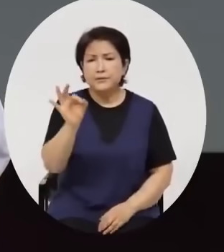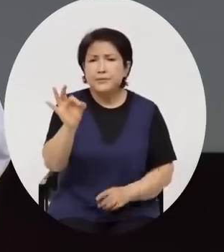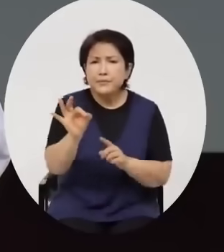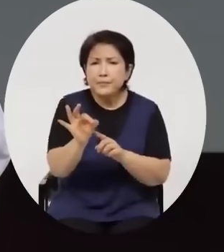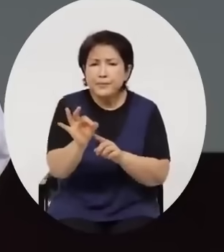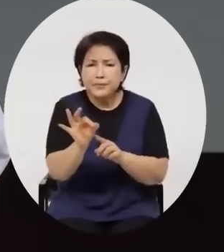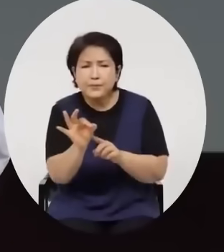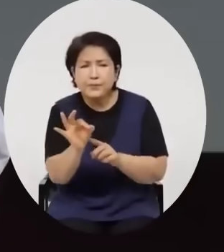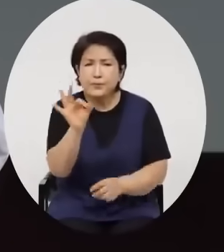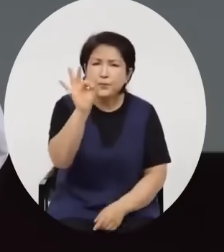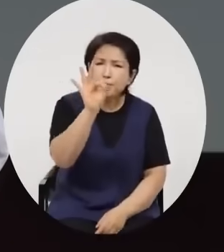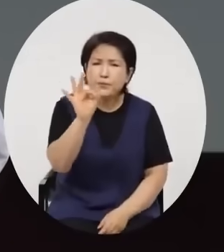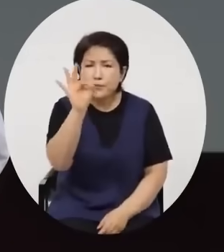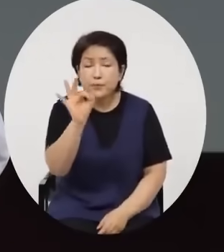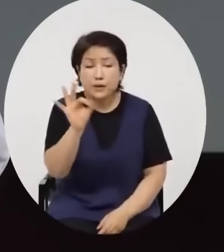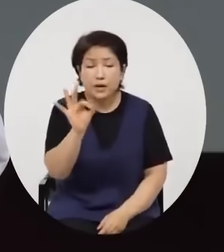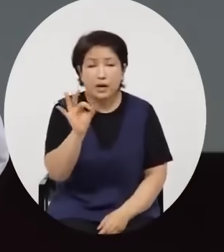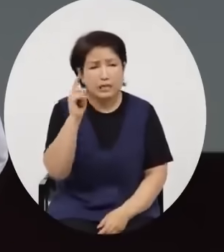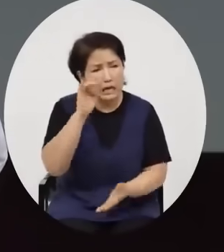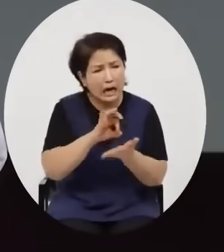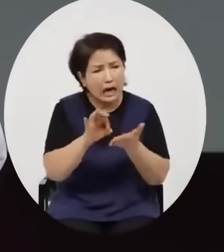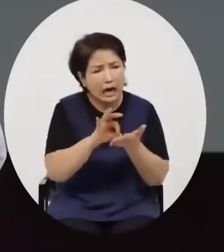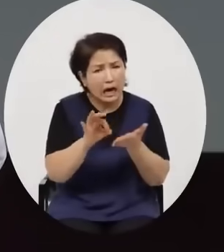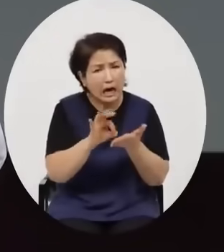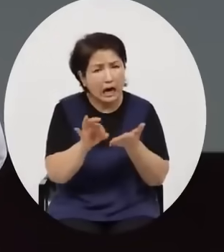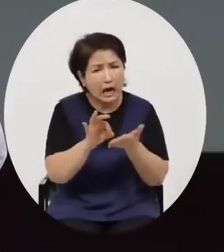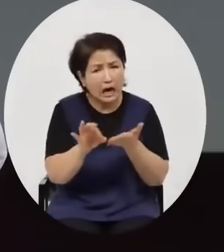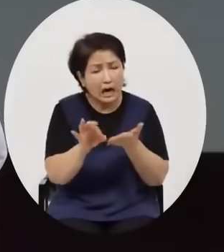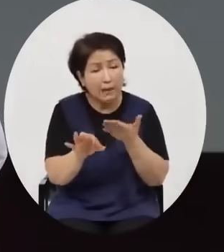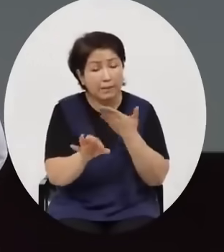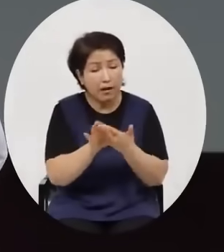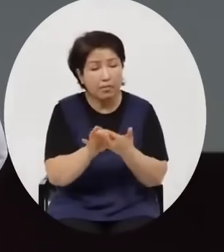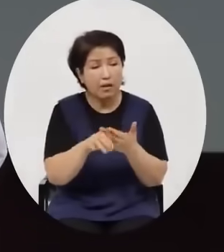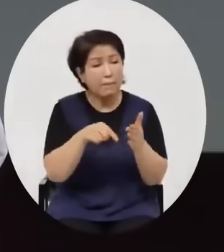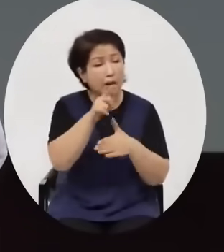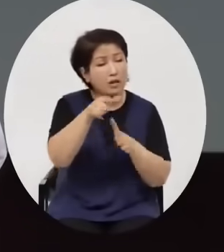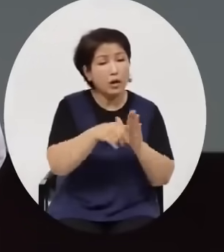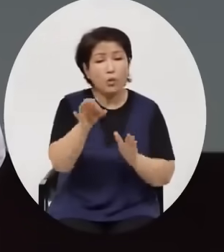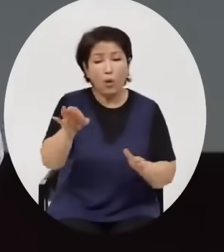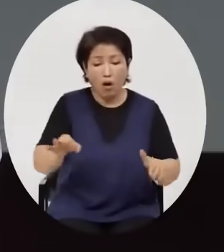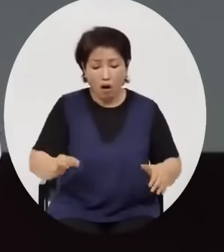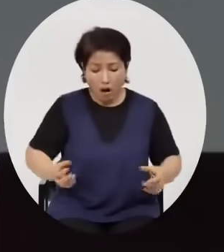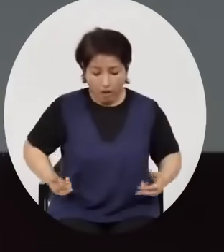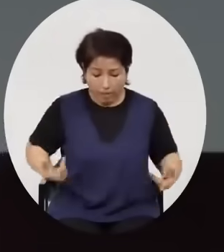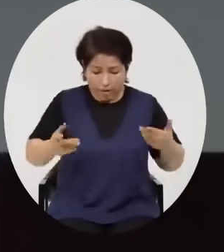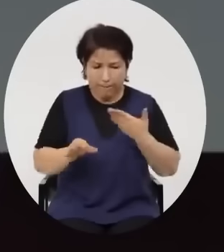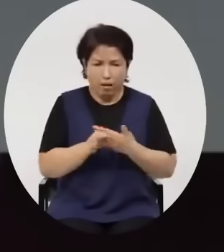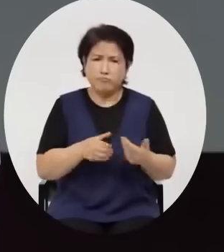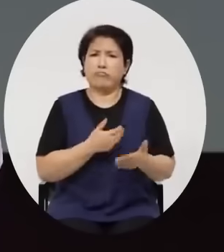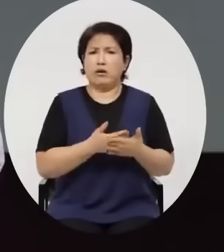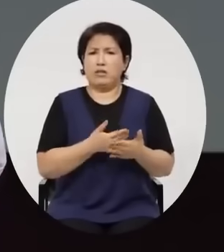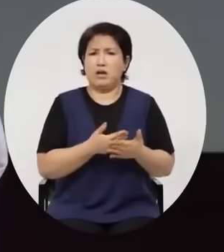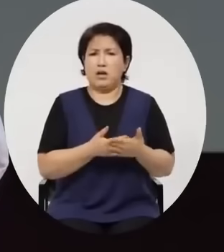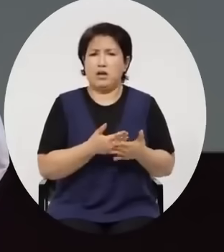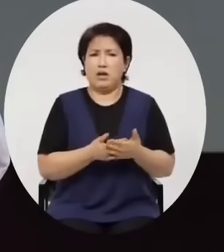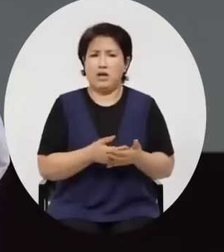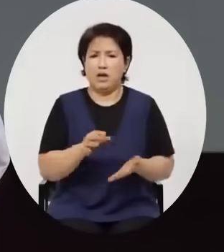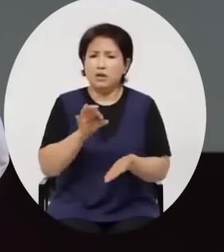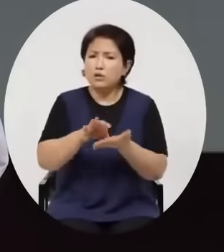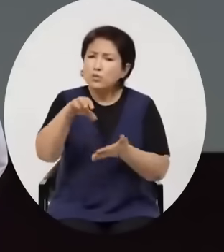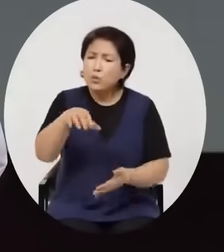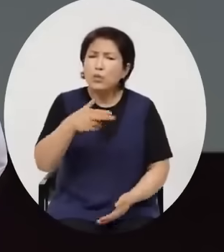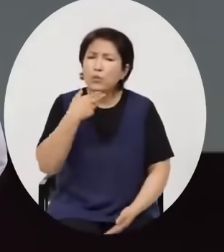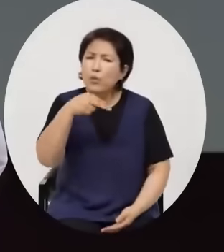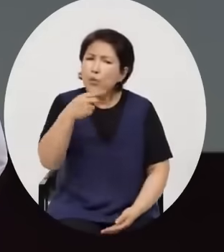돈에 의지하게 되잖아, 그죠? 돈 없이 염들 다녀보면 약간 불안해요, 안 불안해요? 불안하잖아. 필요도 없는데